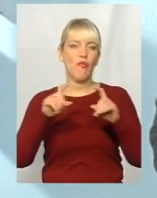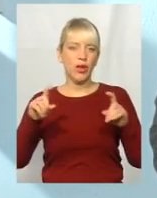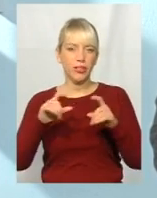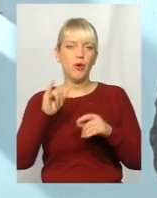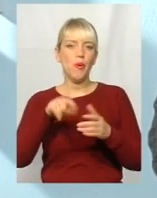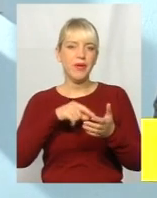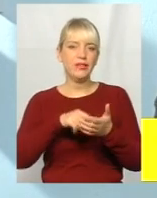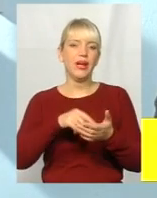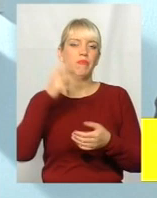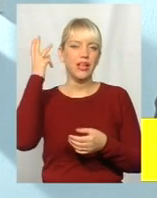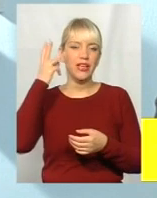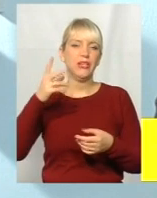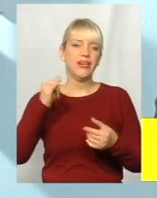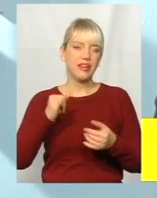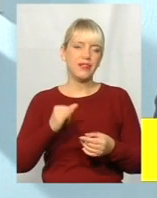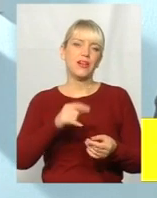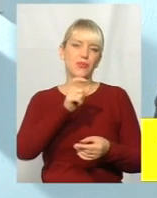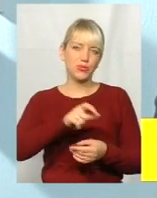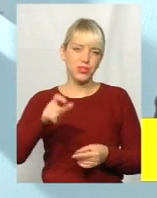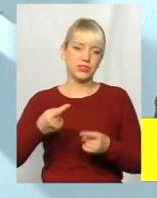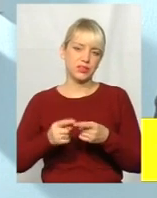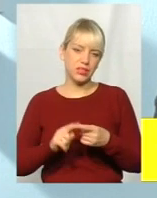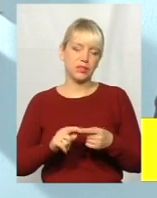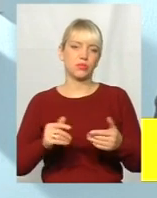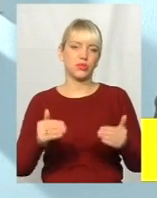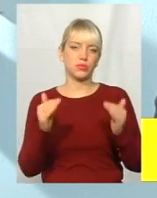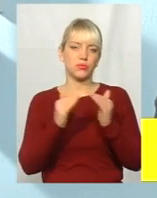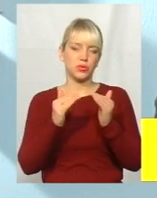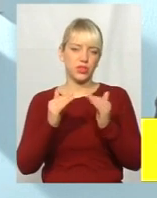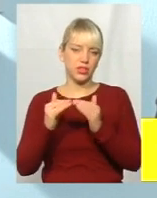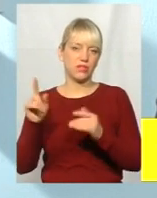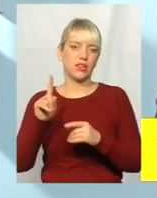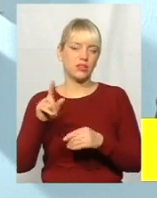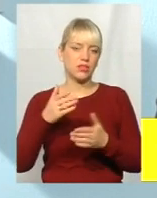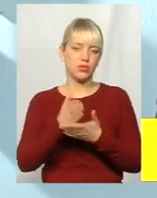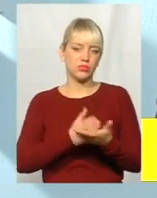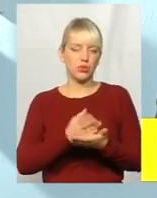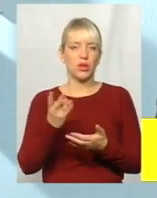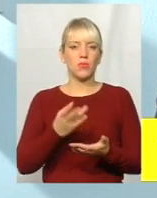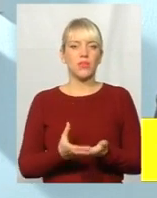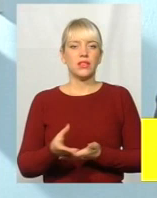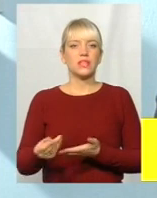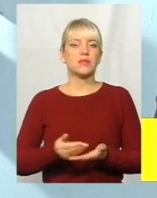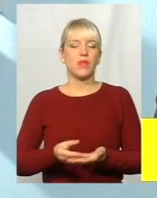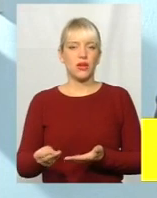Хмельницькому. І відповідно мешканці цих житлових будинків, які вони обслуговують, повинні сплачувати